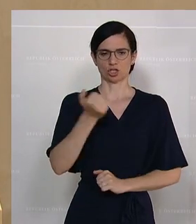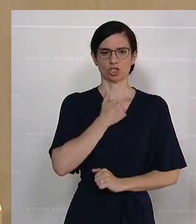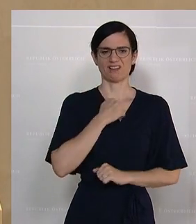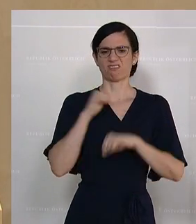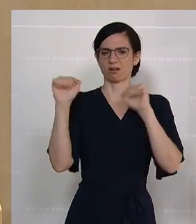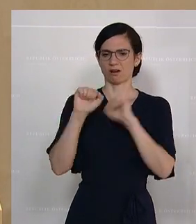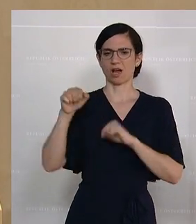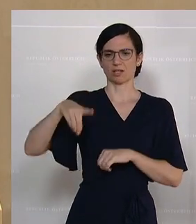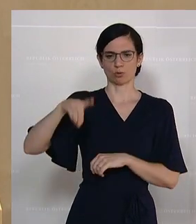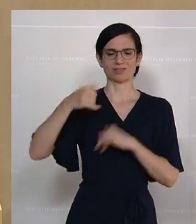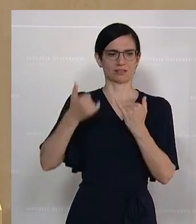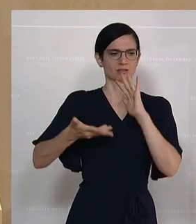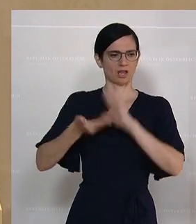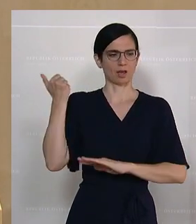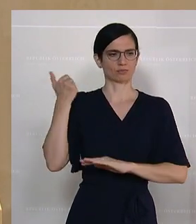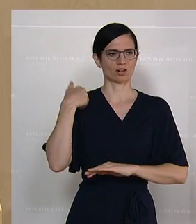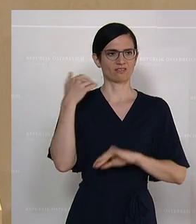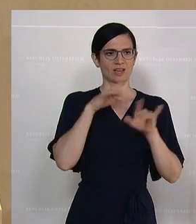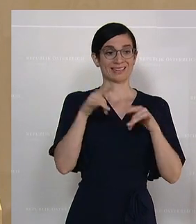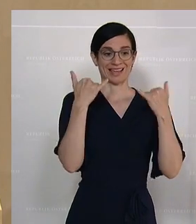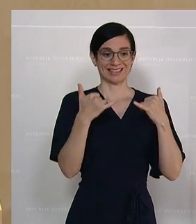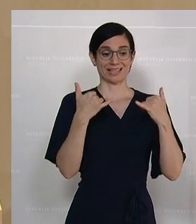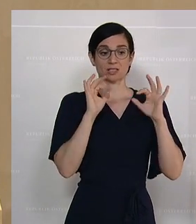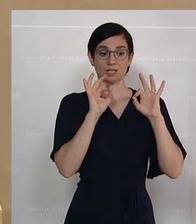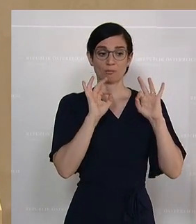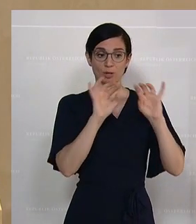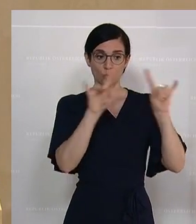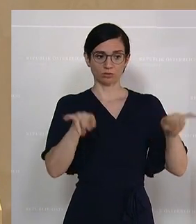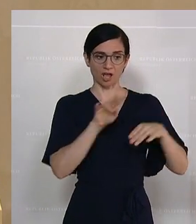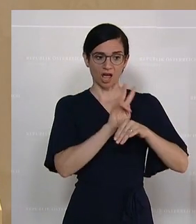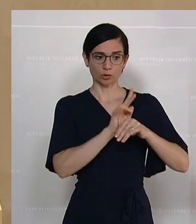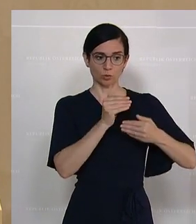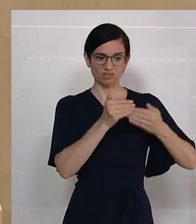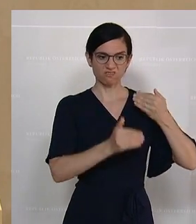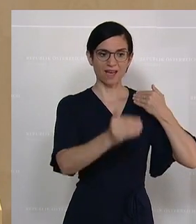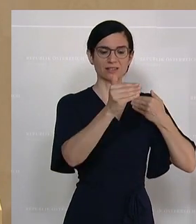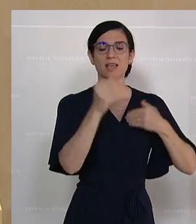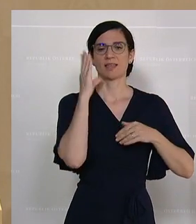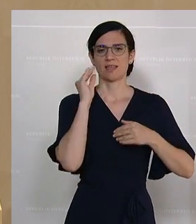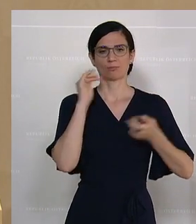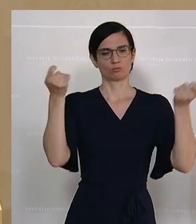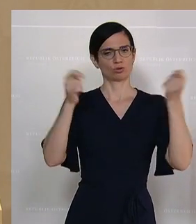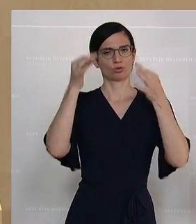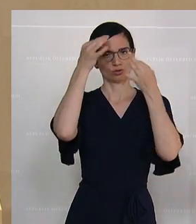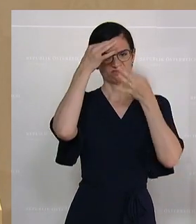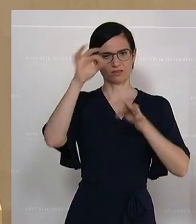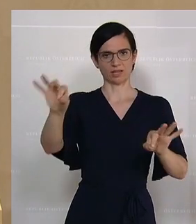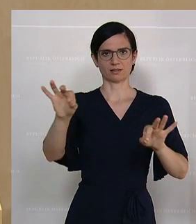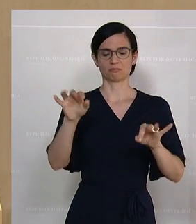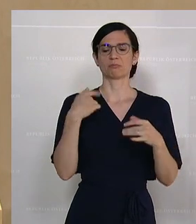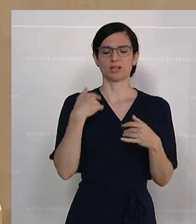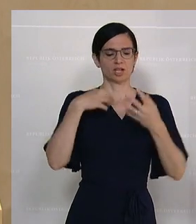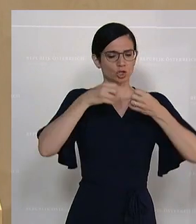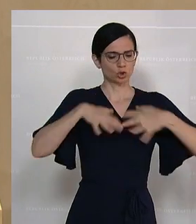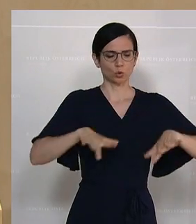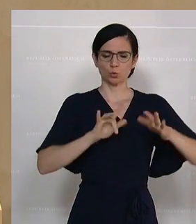kalte progression abzuschaffen das geht es in begutachtung und wird im herbst ein beschluss aus bassum zugeführt das ist eine weitreichende strukturreformen